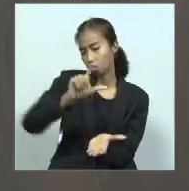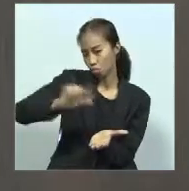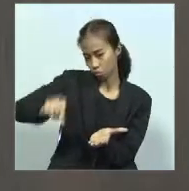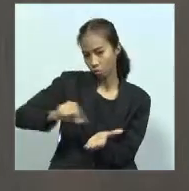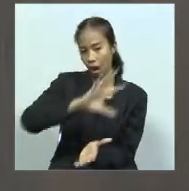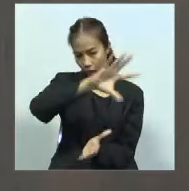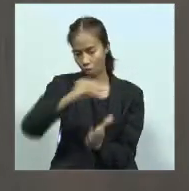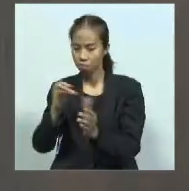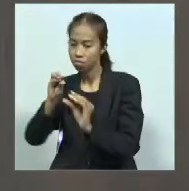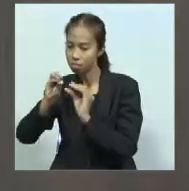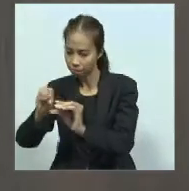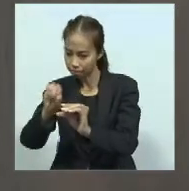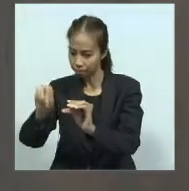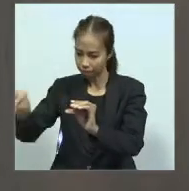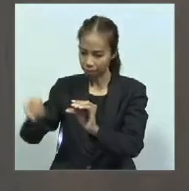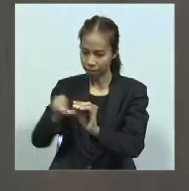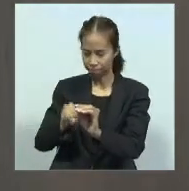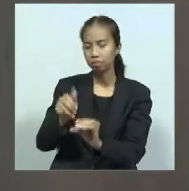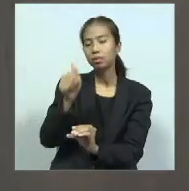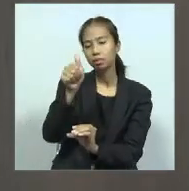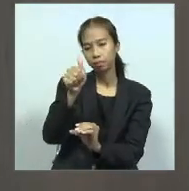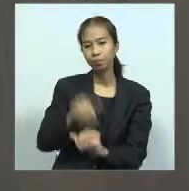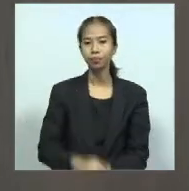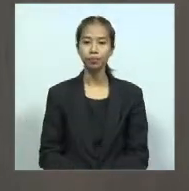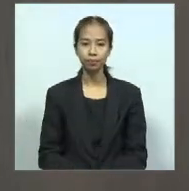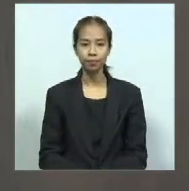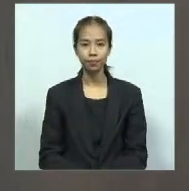ปติดดูความสมบูรณ์ของปั๊มน้ำแต่ละตัวได้